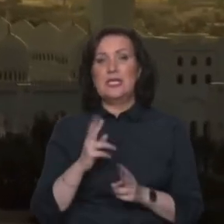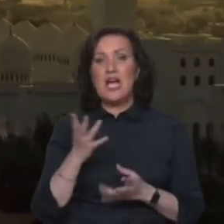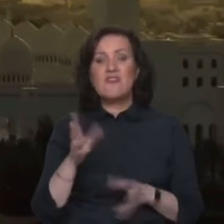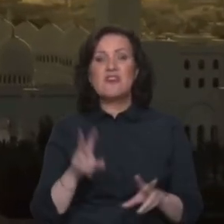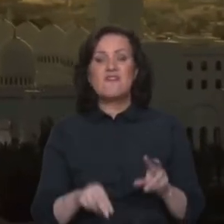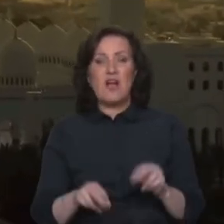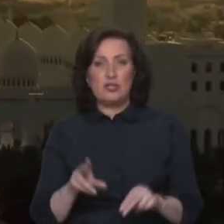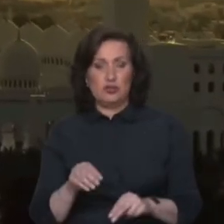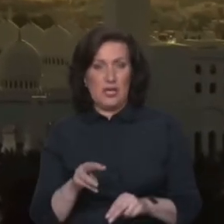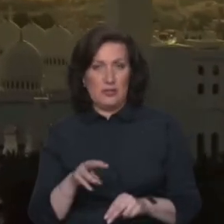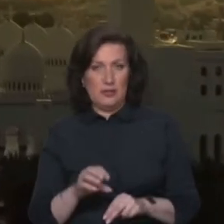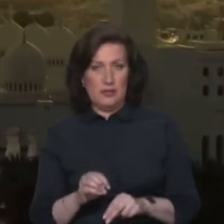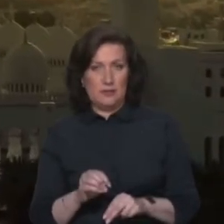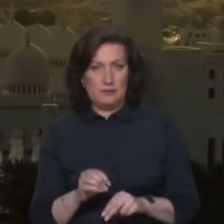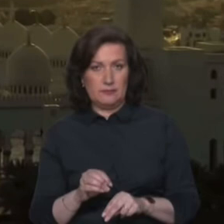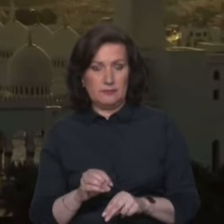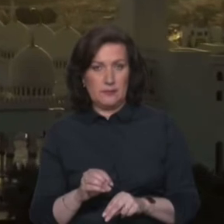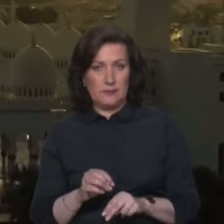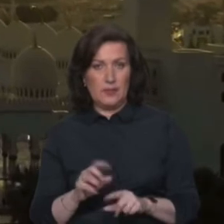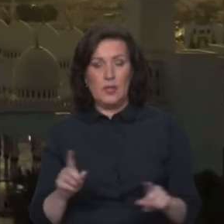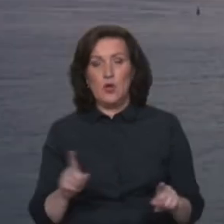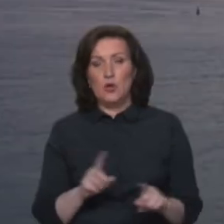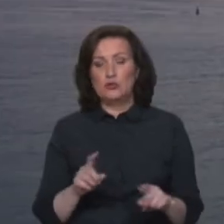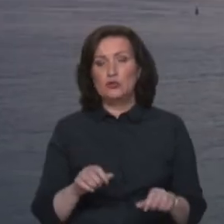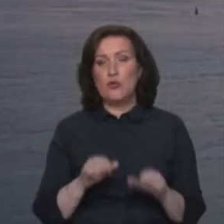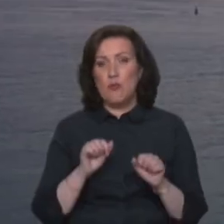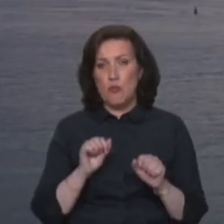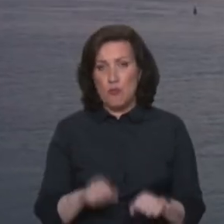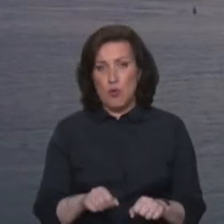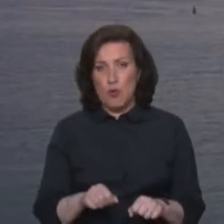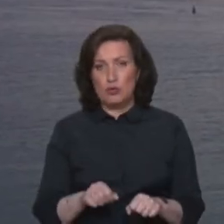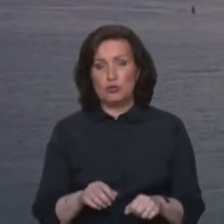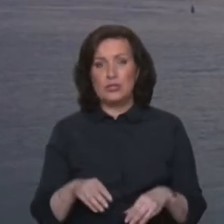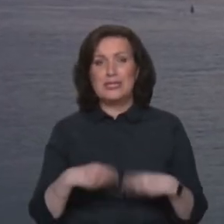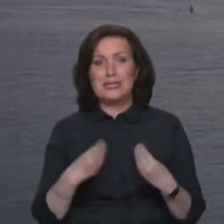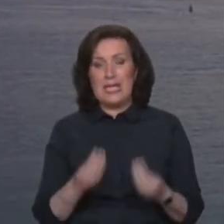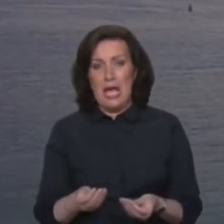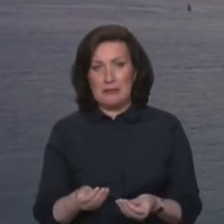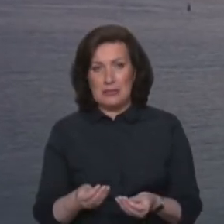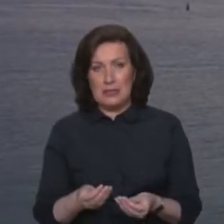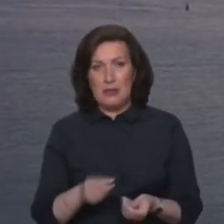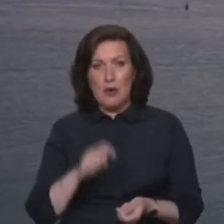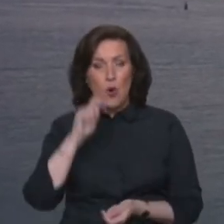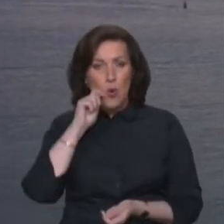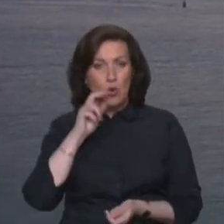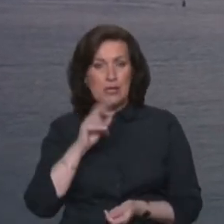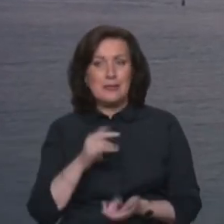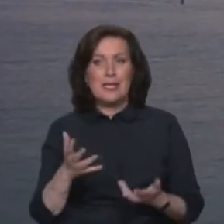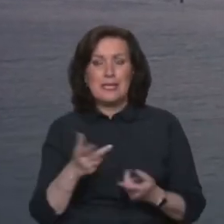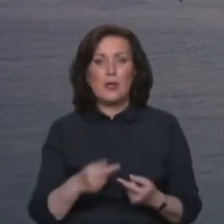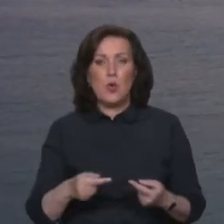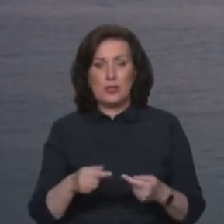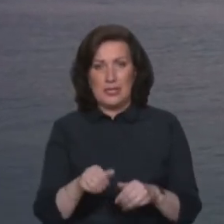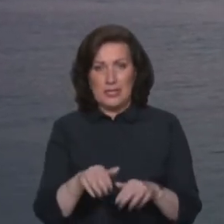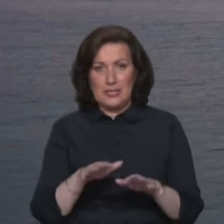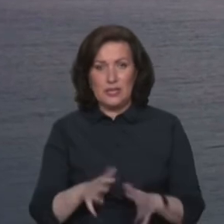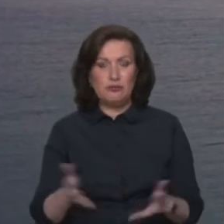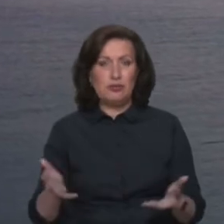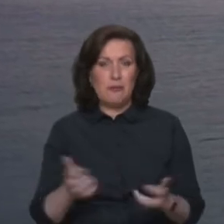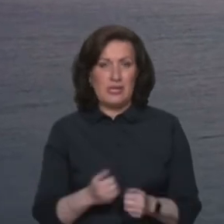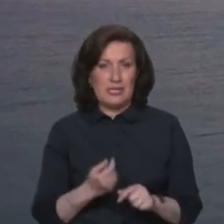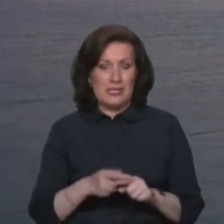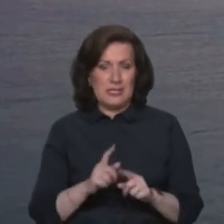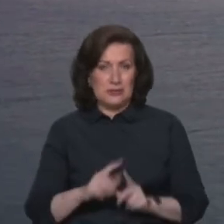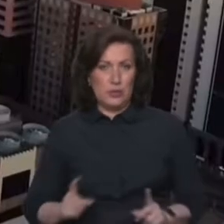ви вважаєте, що може дати Україні, які конкретні рішення прийняти